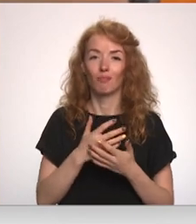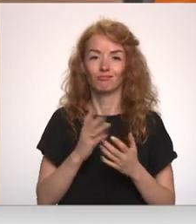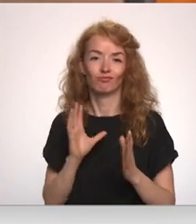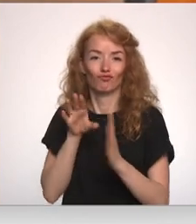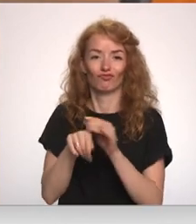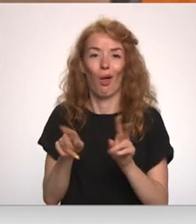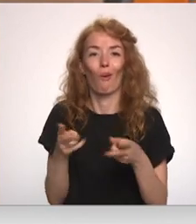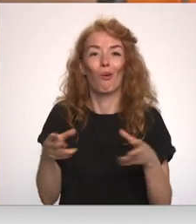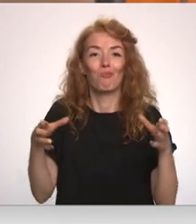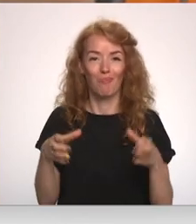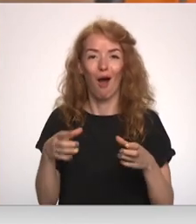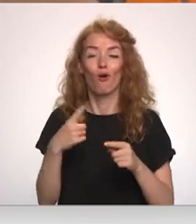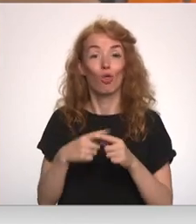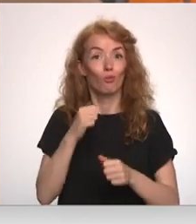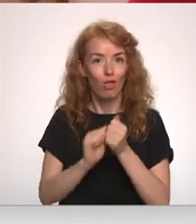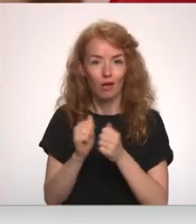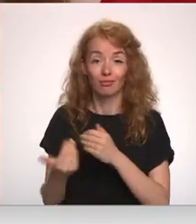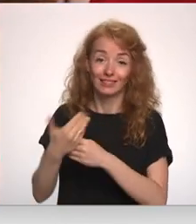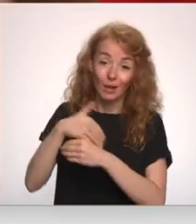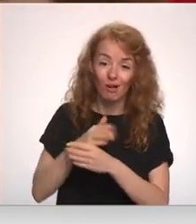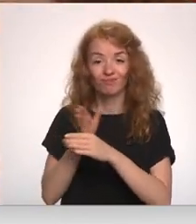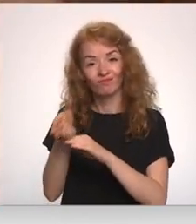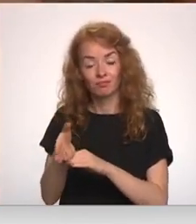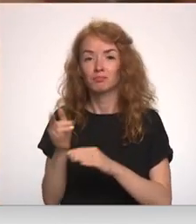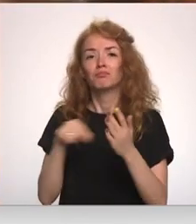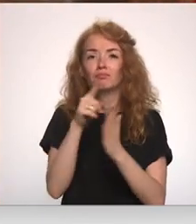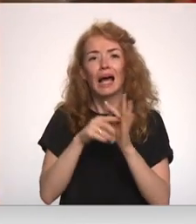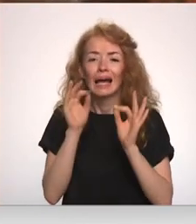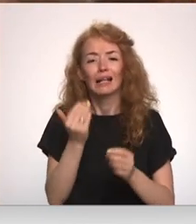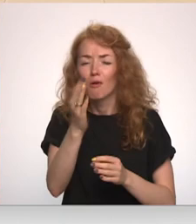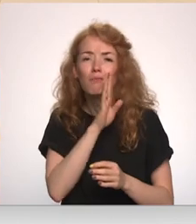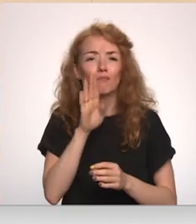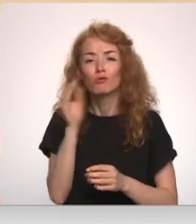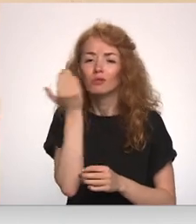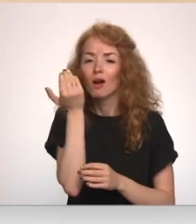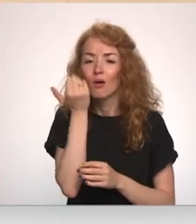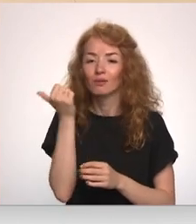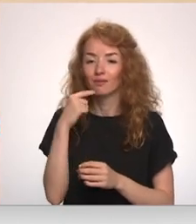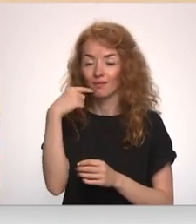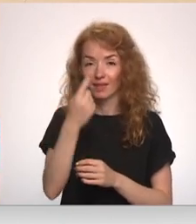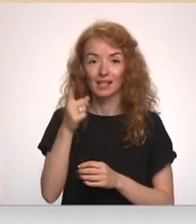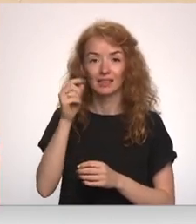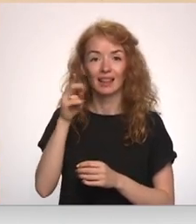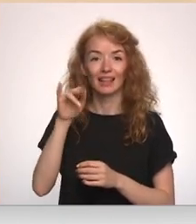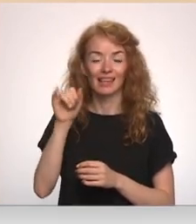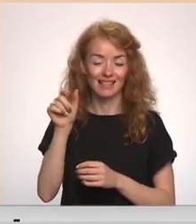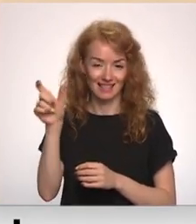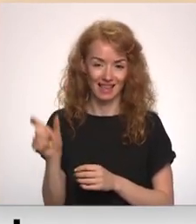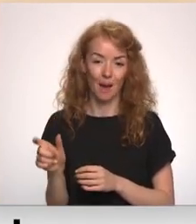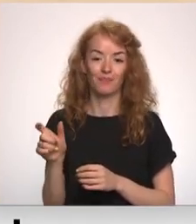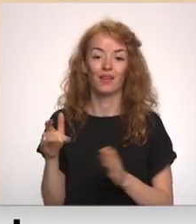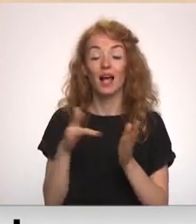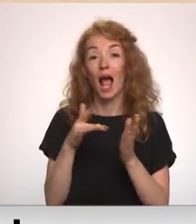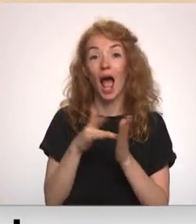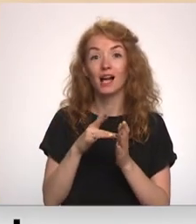klubiņā iekšā un bieži pie mums brauc ciemos. Kā īstenībā sauc tavu mammu? Sintija. Sintija. Un kāds